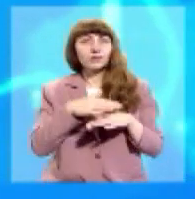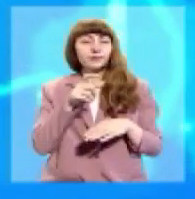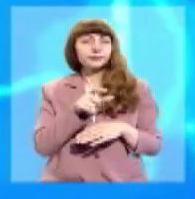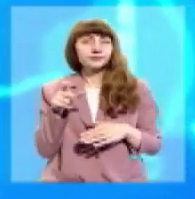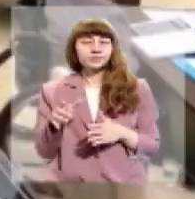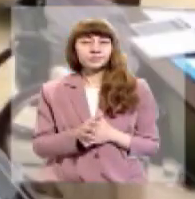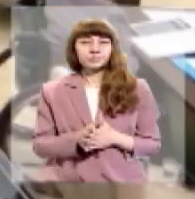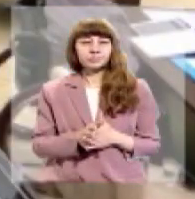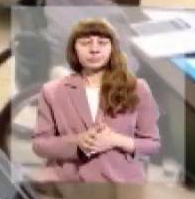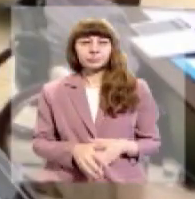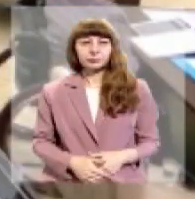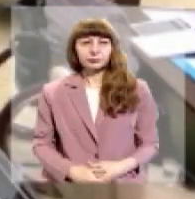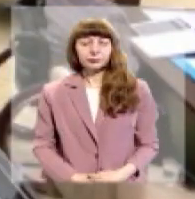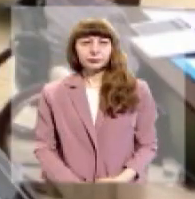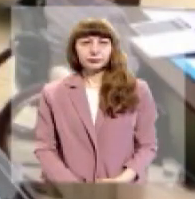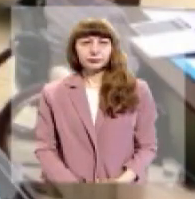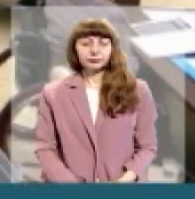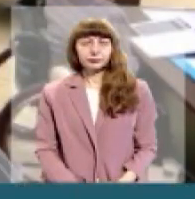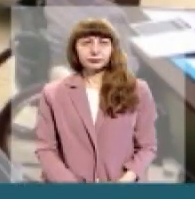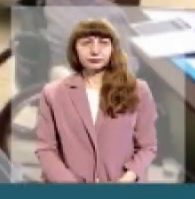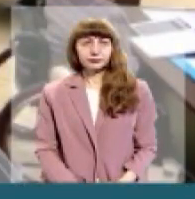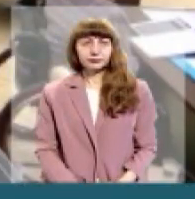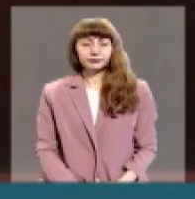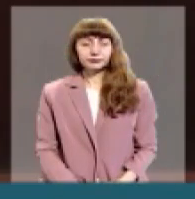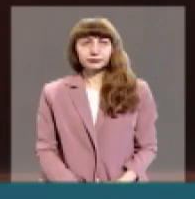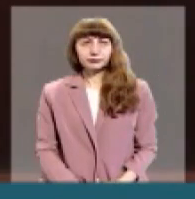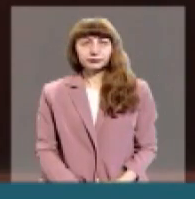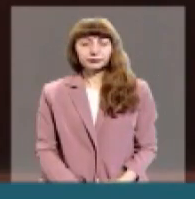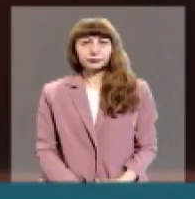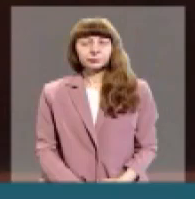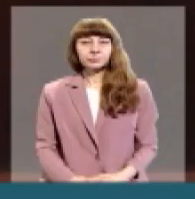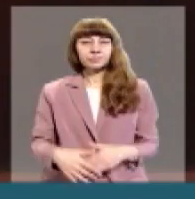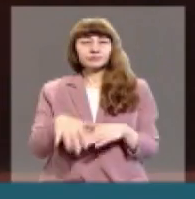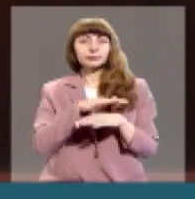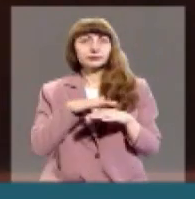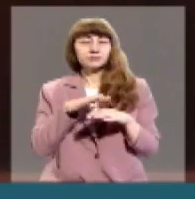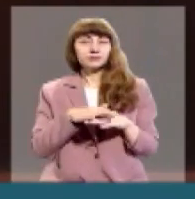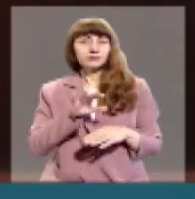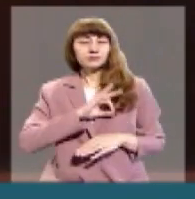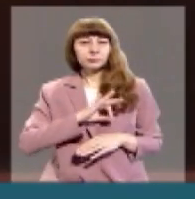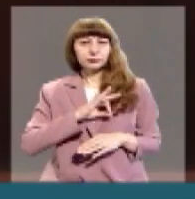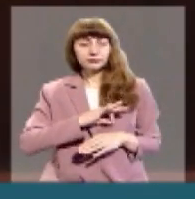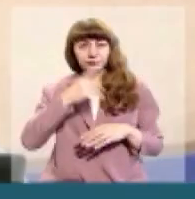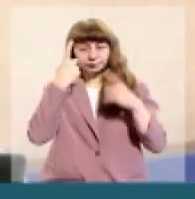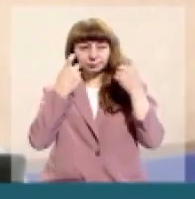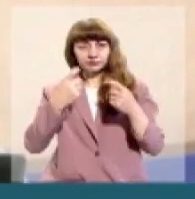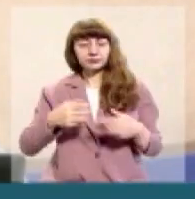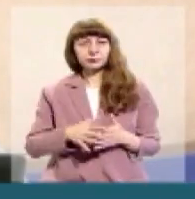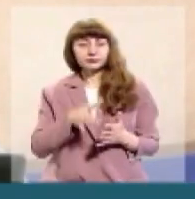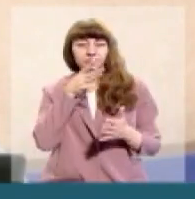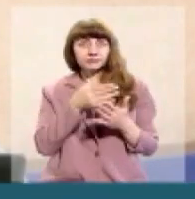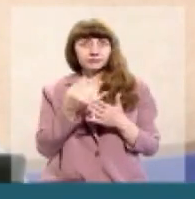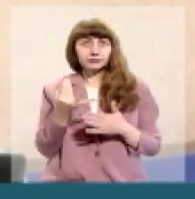білім ізденушілердің 75% ашық интернет ресурстарды пайдаланады. Деструктивті күштер сол ақпараттық кеңісті